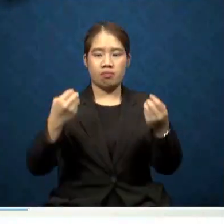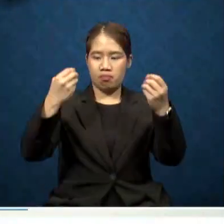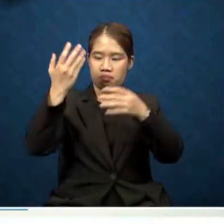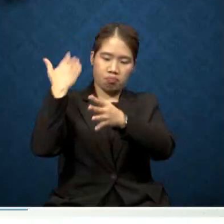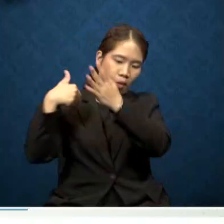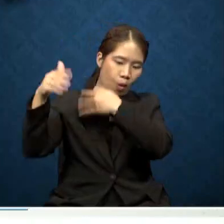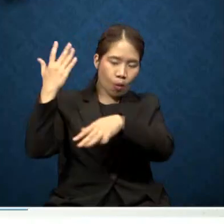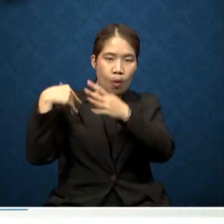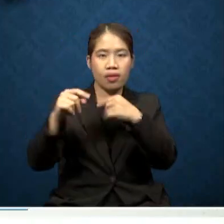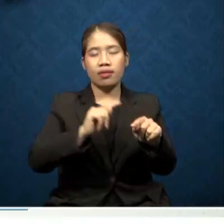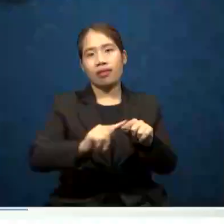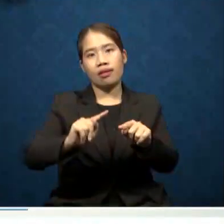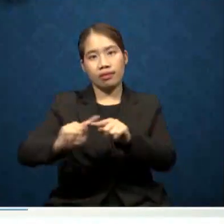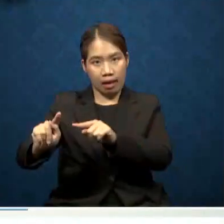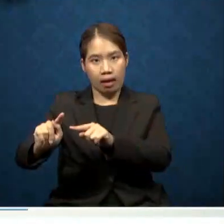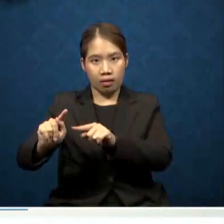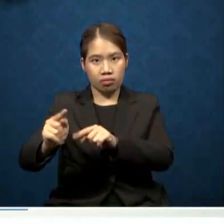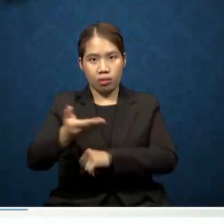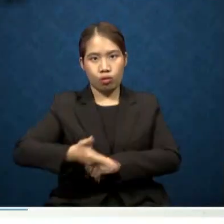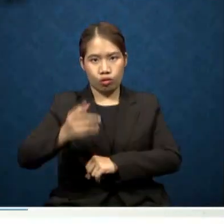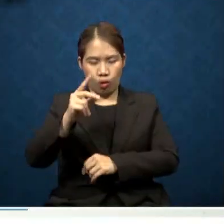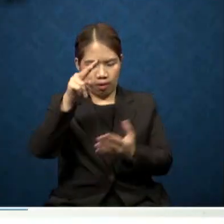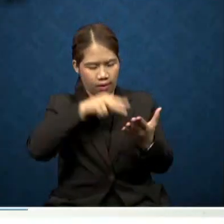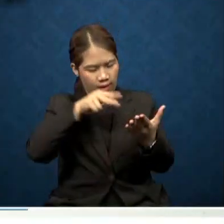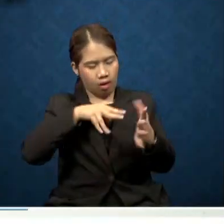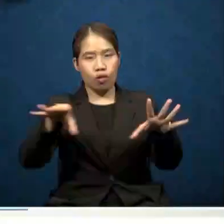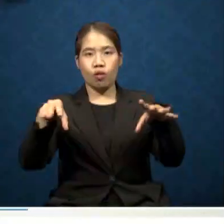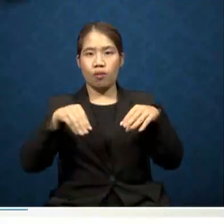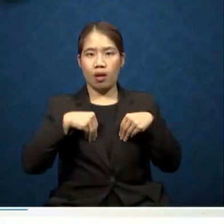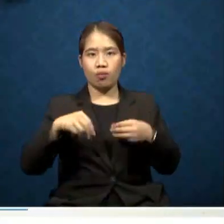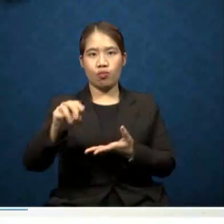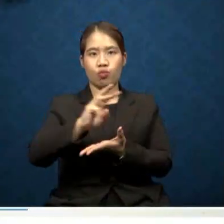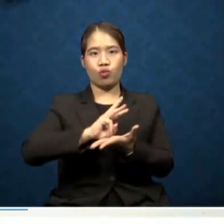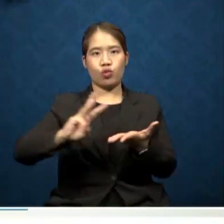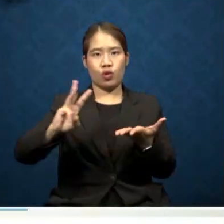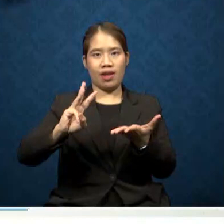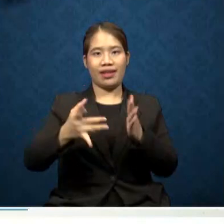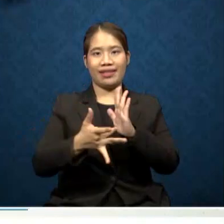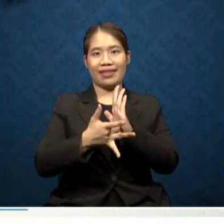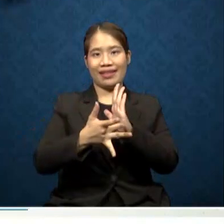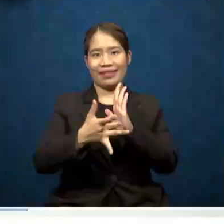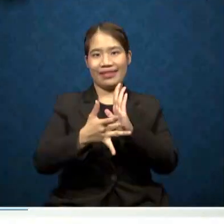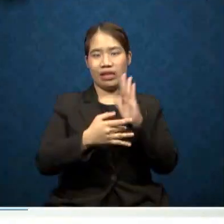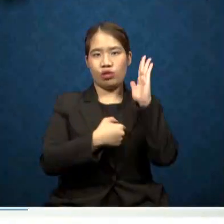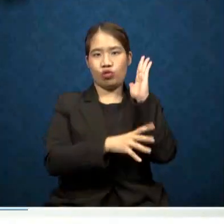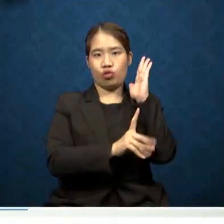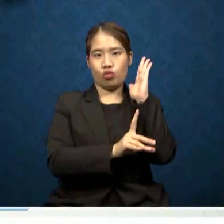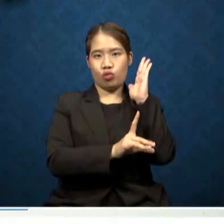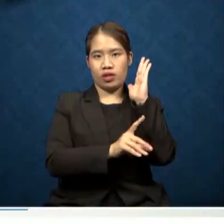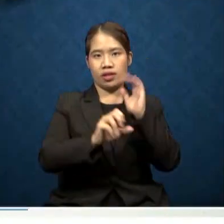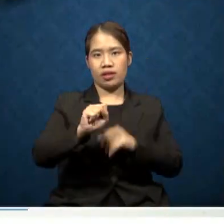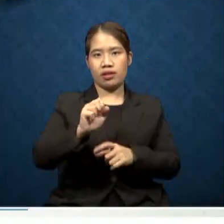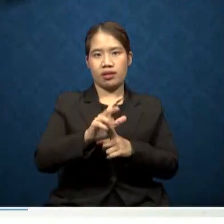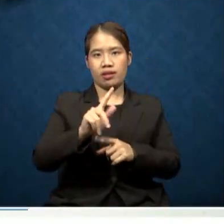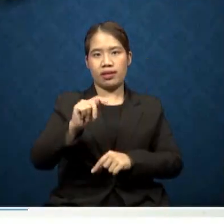นะก่อนที่จะเข้าทำงานนะซึ่งนะวิทยาลัยเทคนิคสัตหีบเนี่ยได้ทำ MOUกับเอ่อ